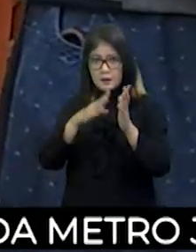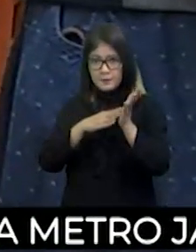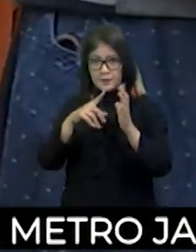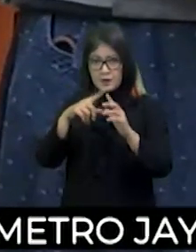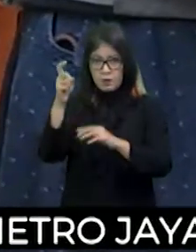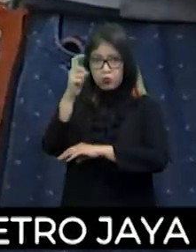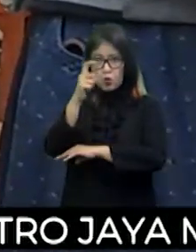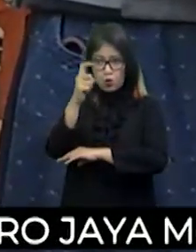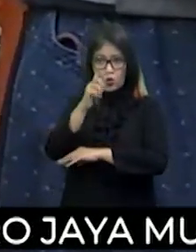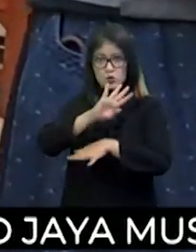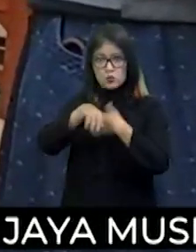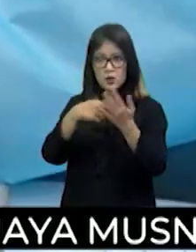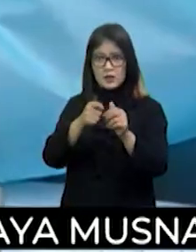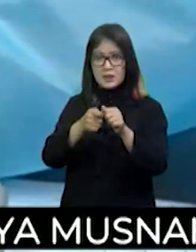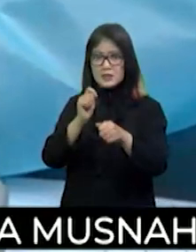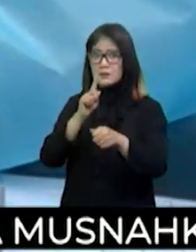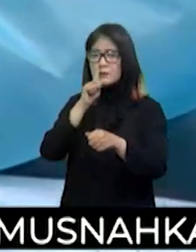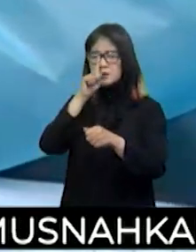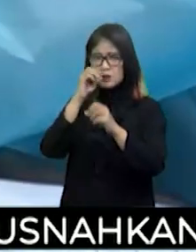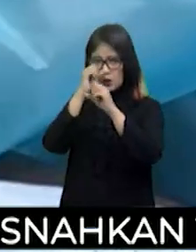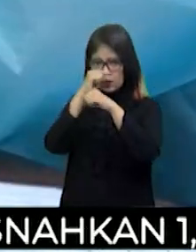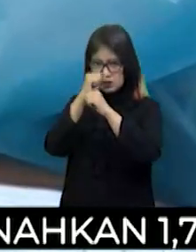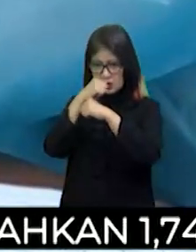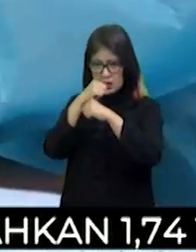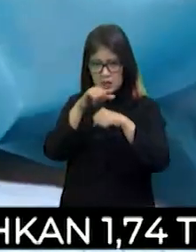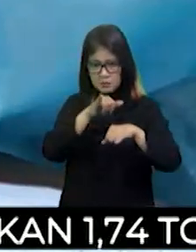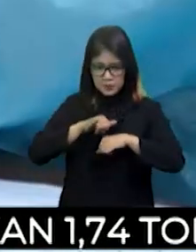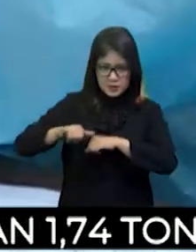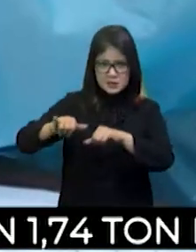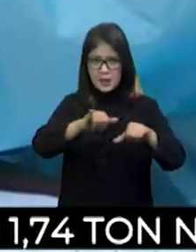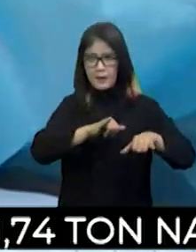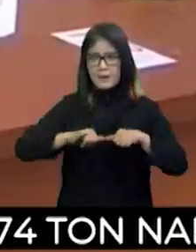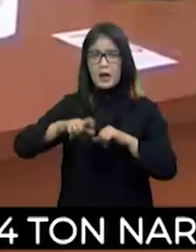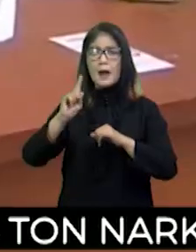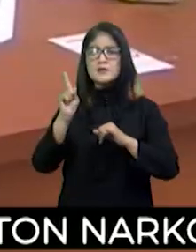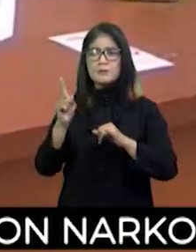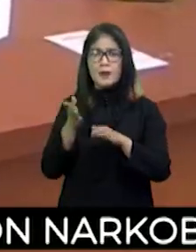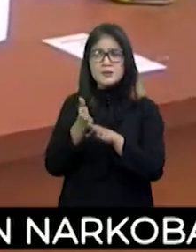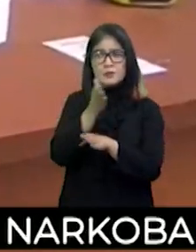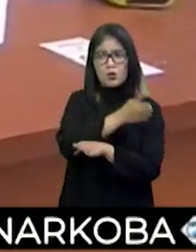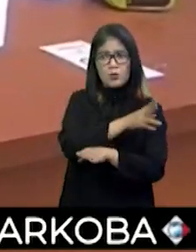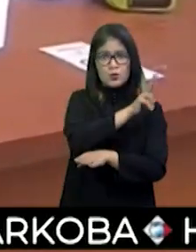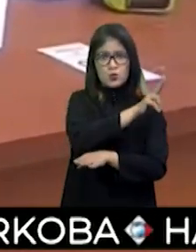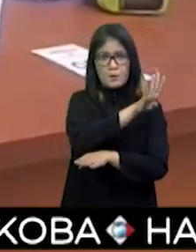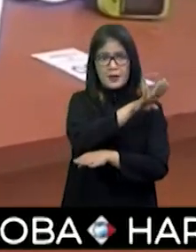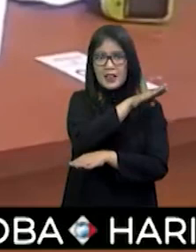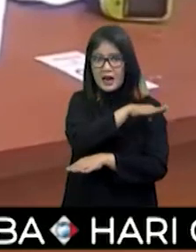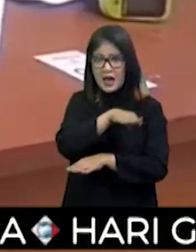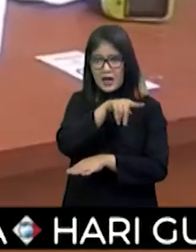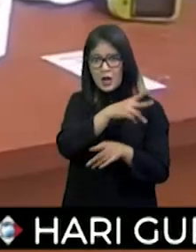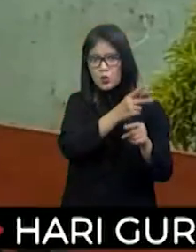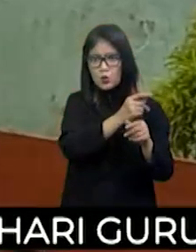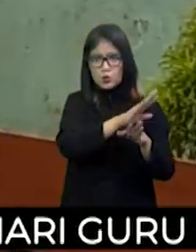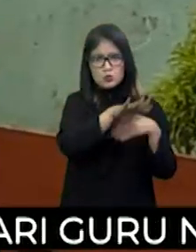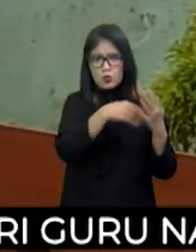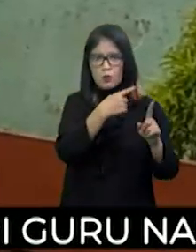massal yang digelar Dinas Kesehatan Kota Bogor VCR dilakukan menyusul temuan 24 siswa dan guru di sekolah ini positif